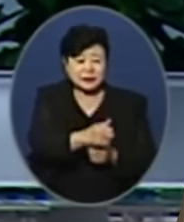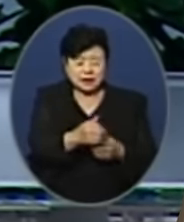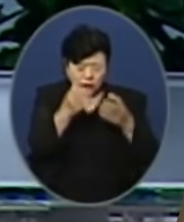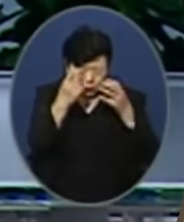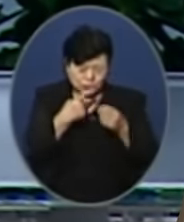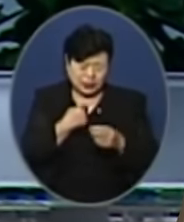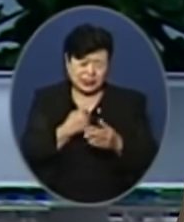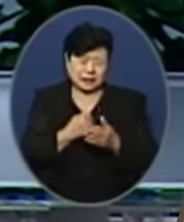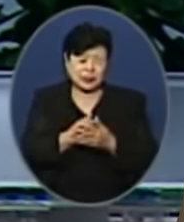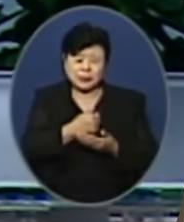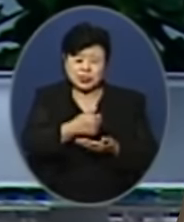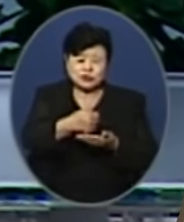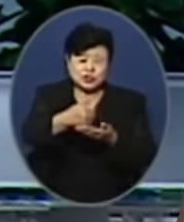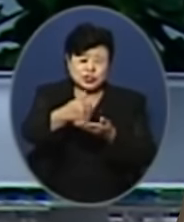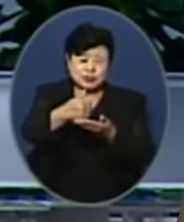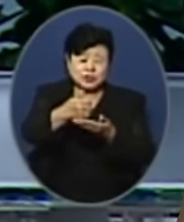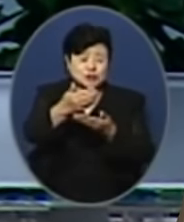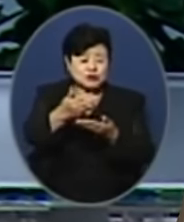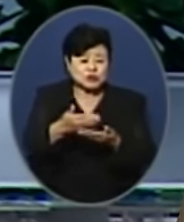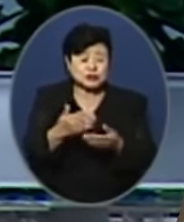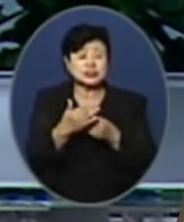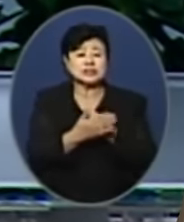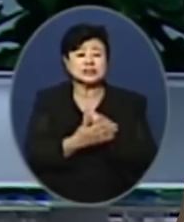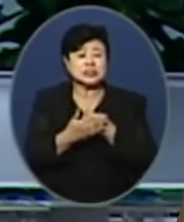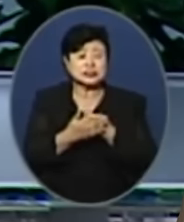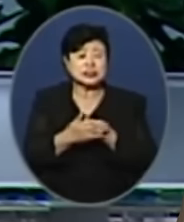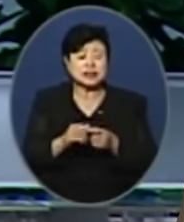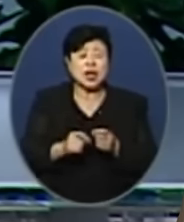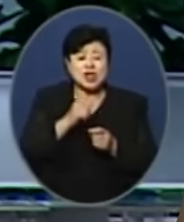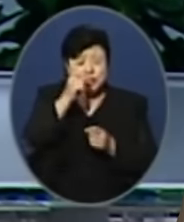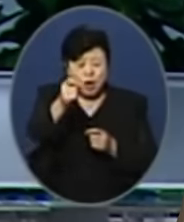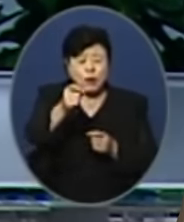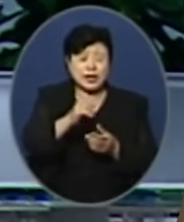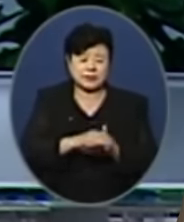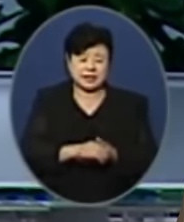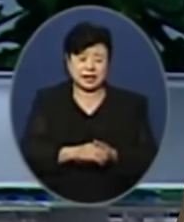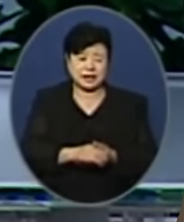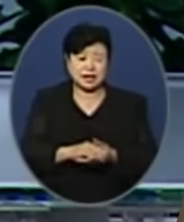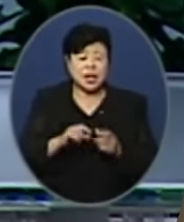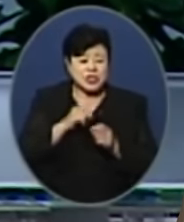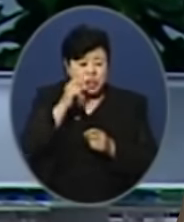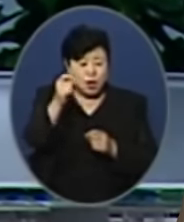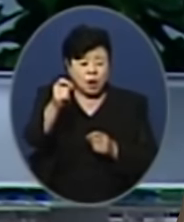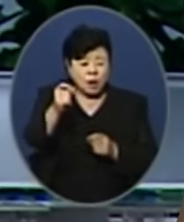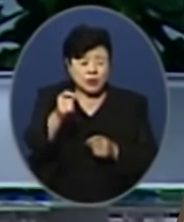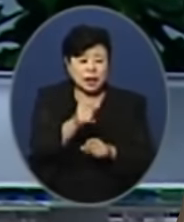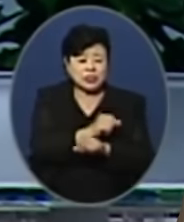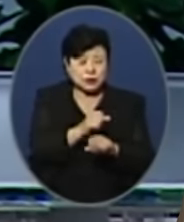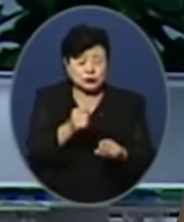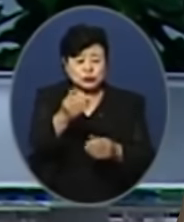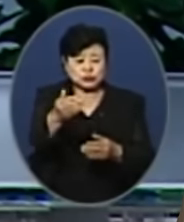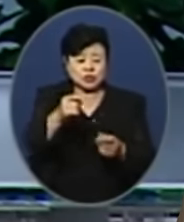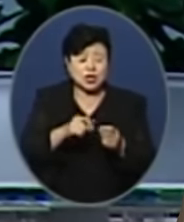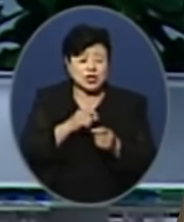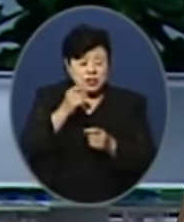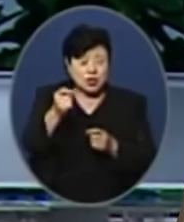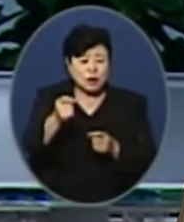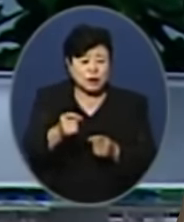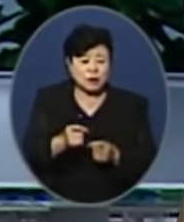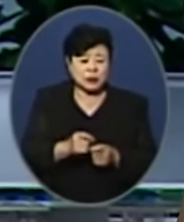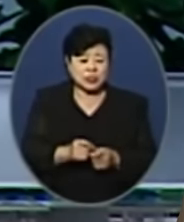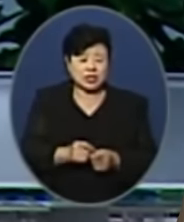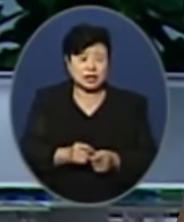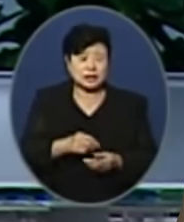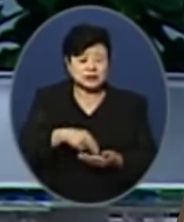고통을 당했기에 주님이 주는 은혜는 다 영원한 것입니다. 영원한 용서를 주시고 영원한